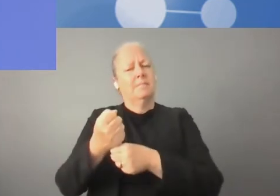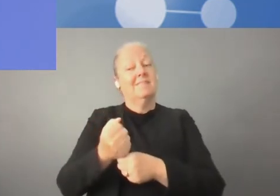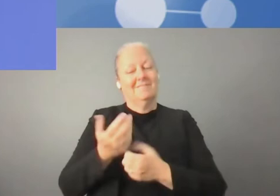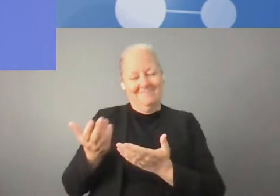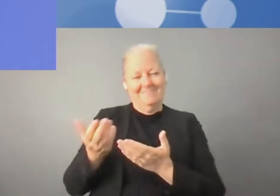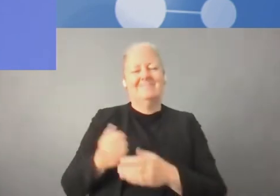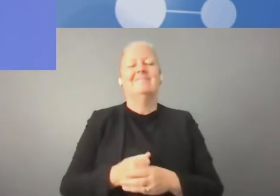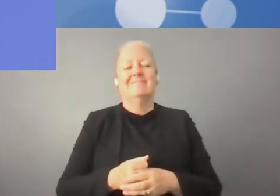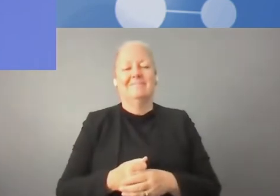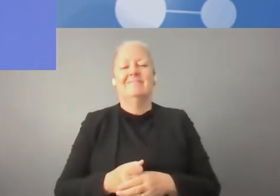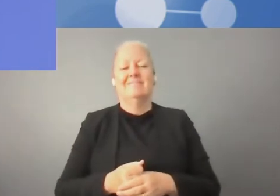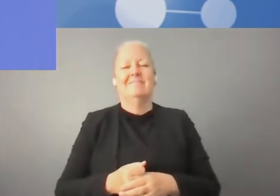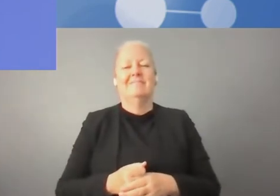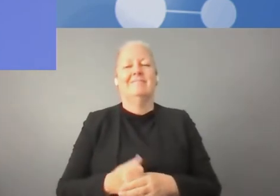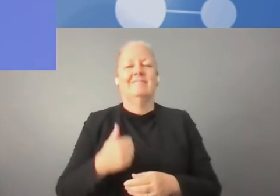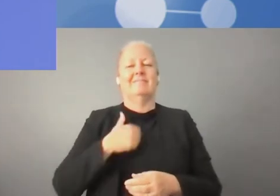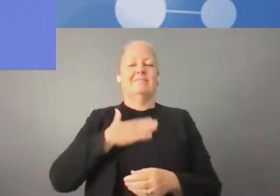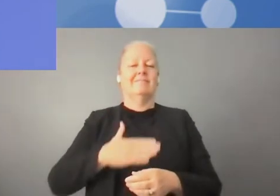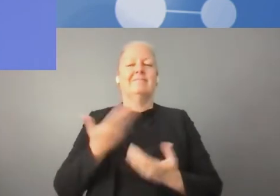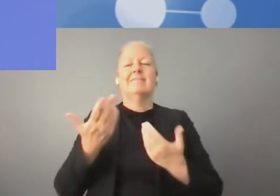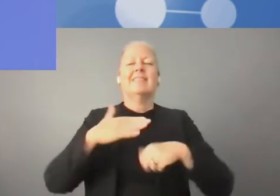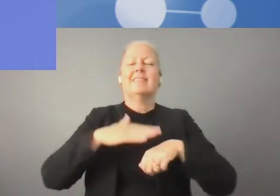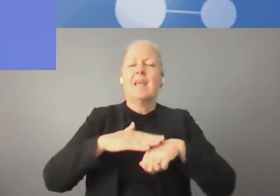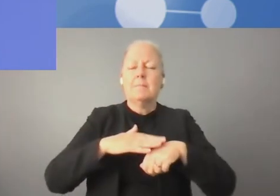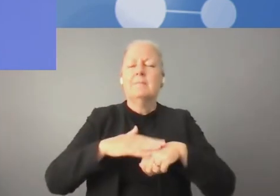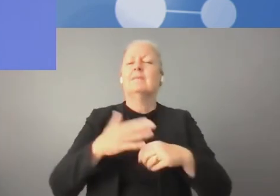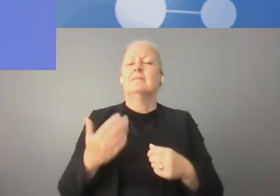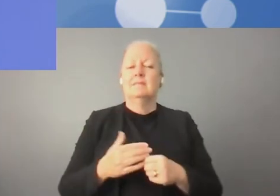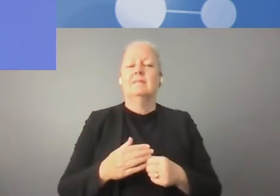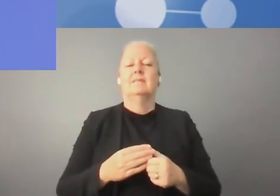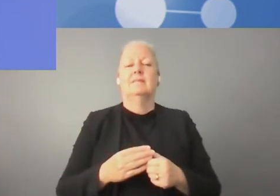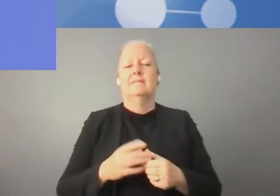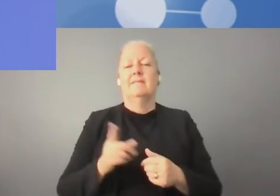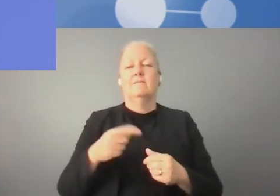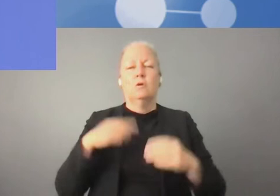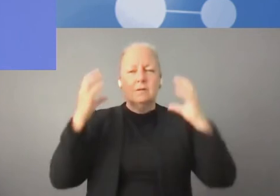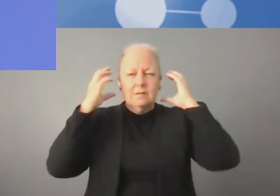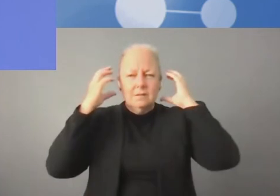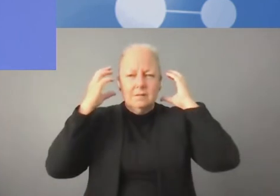中，中小型企业能获得更多的支持。下面我想请